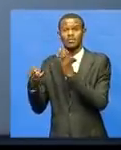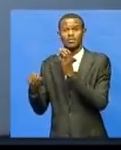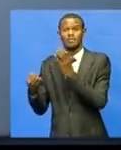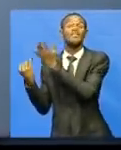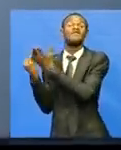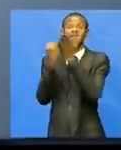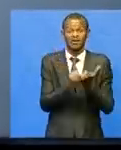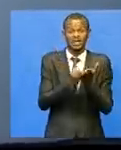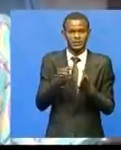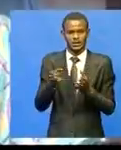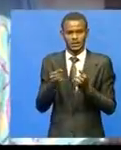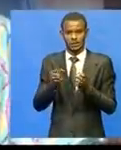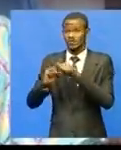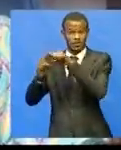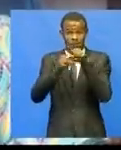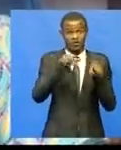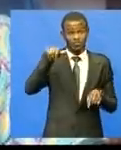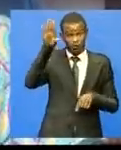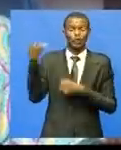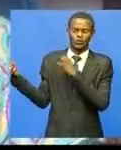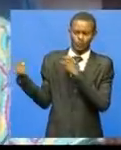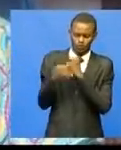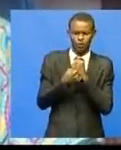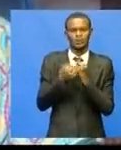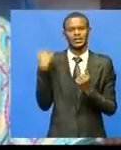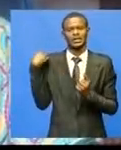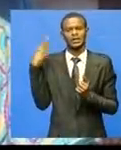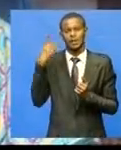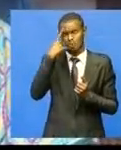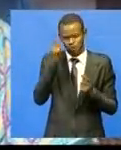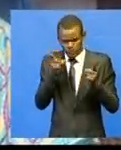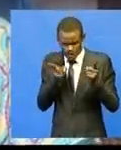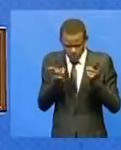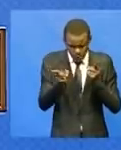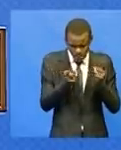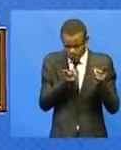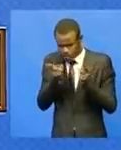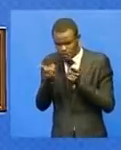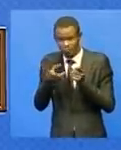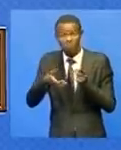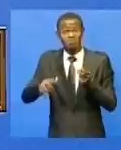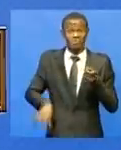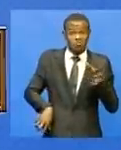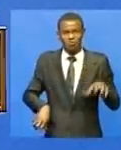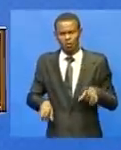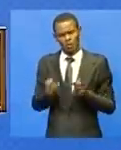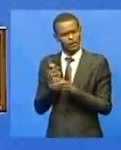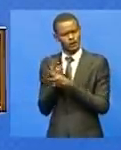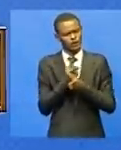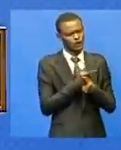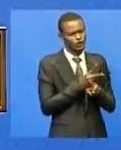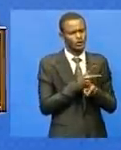mission en qualité d'assistant de l'État en bonne gouvernance et lutte contre la corruption dans les